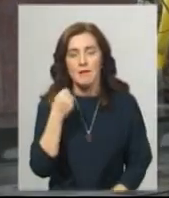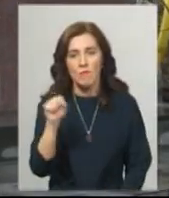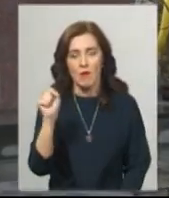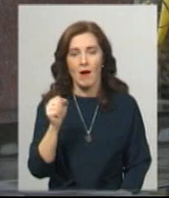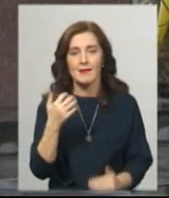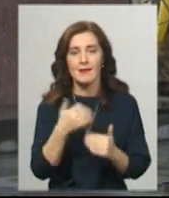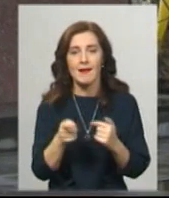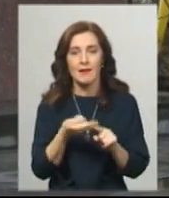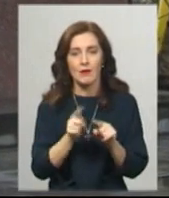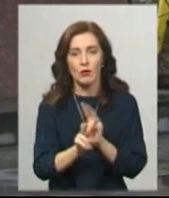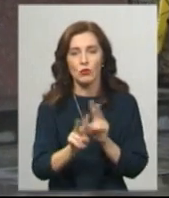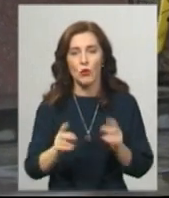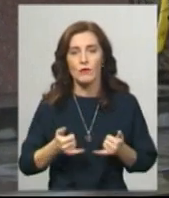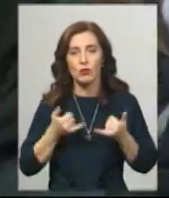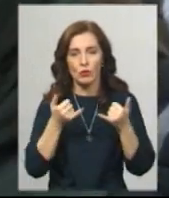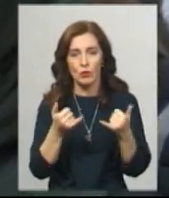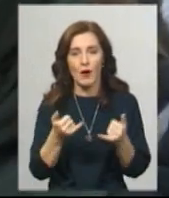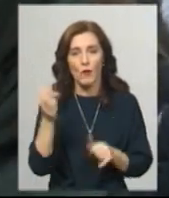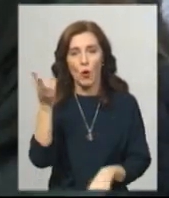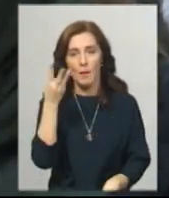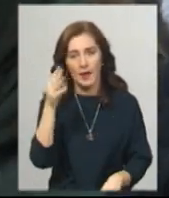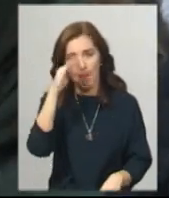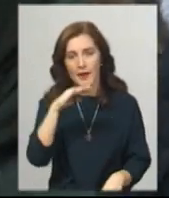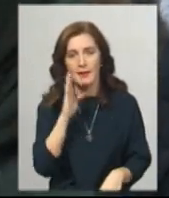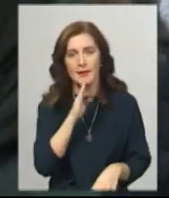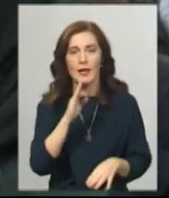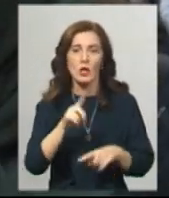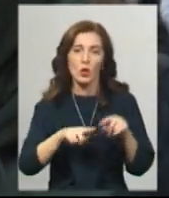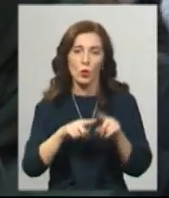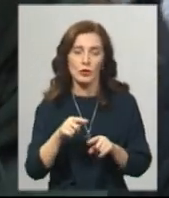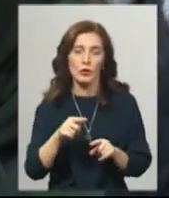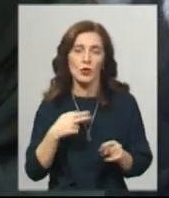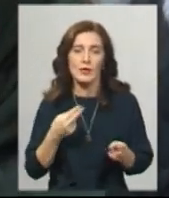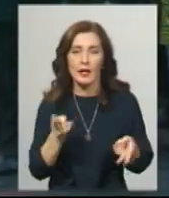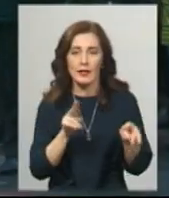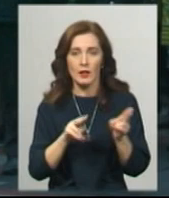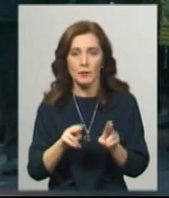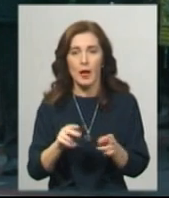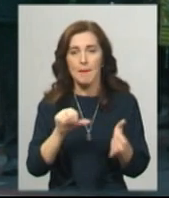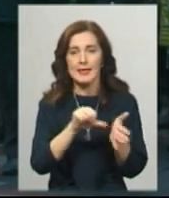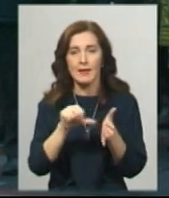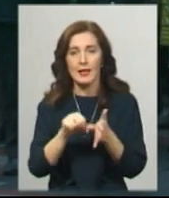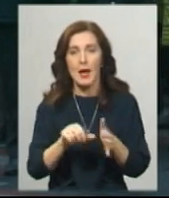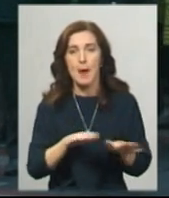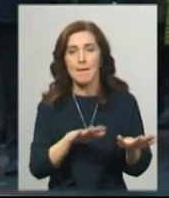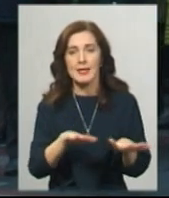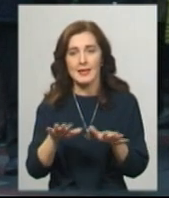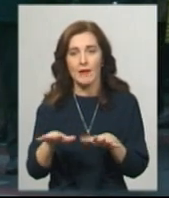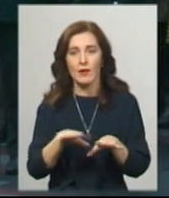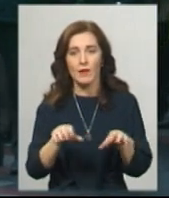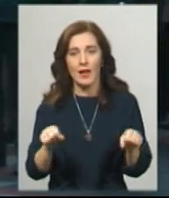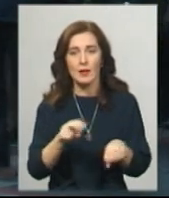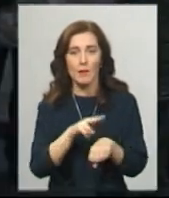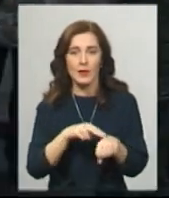тих, хто вшанували пам'ять героїв Небесної Сотні у Хмельницькому – батьки та родичі загиблих під час Революції Гідності, представники місцевої влади та поліції,